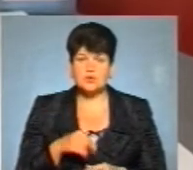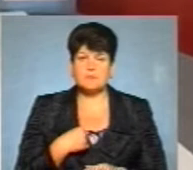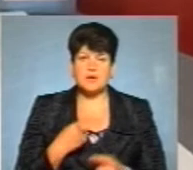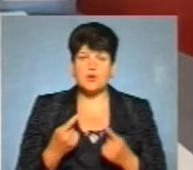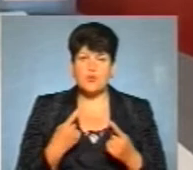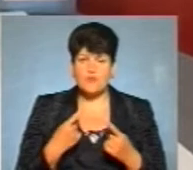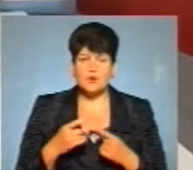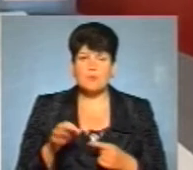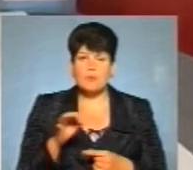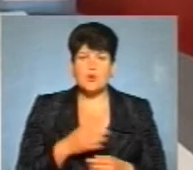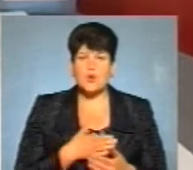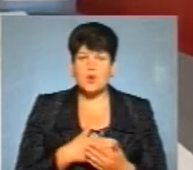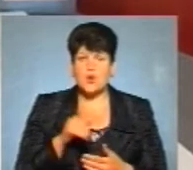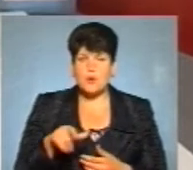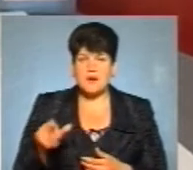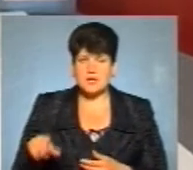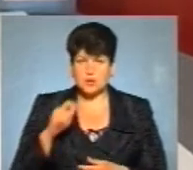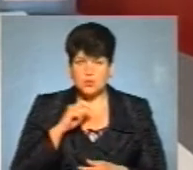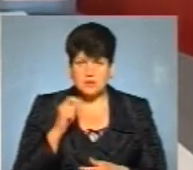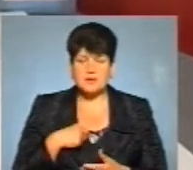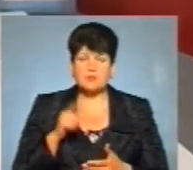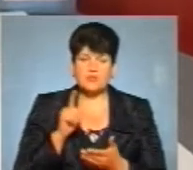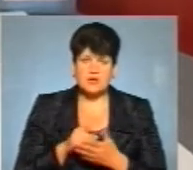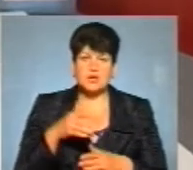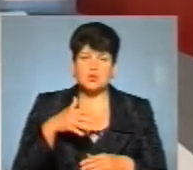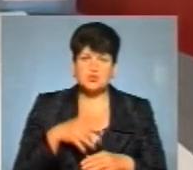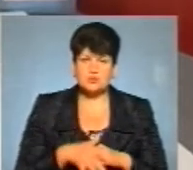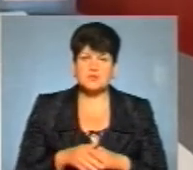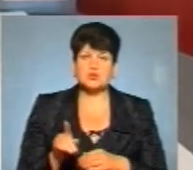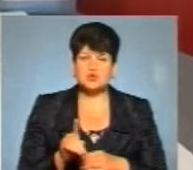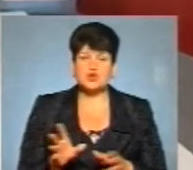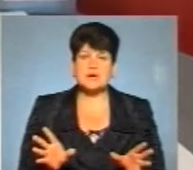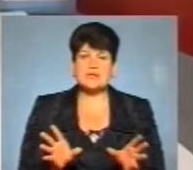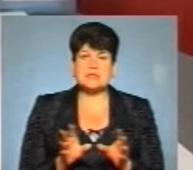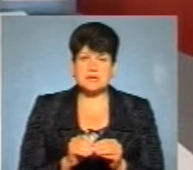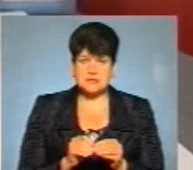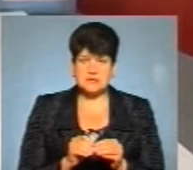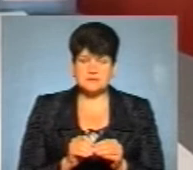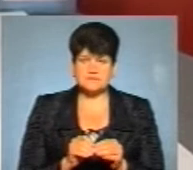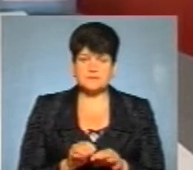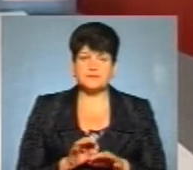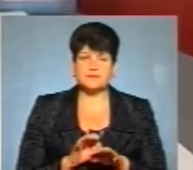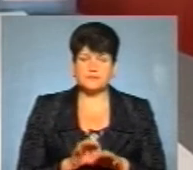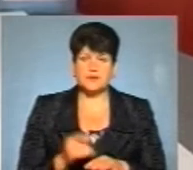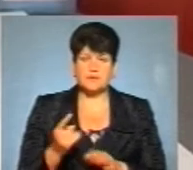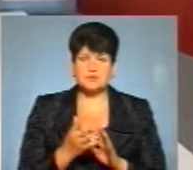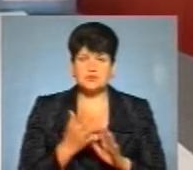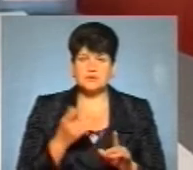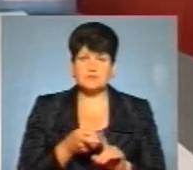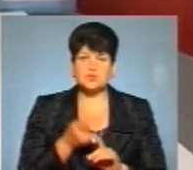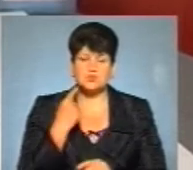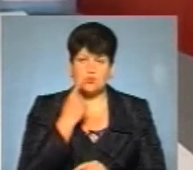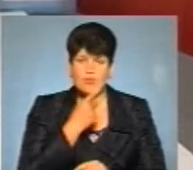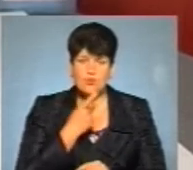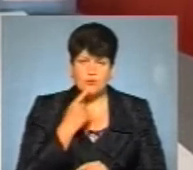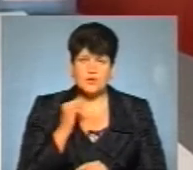сьогодні про громадян України, так? І ми повинні розуміти, що єдність відбувається в першу чергу через мову.